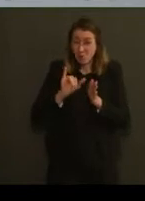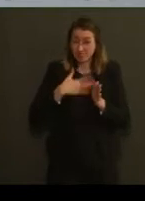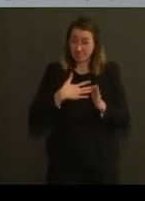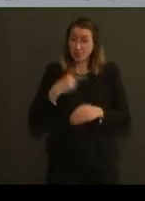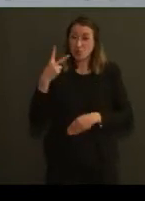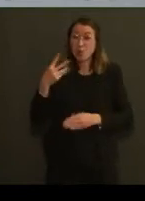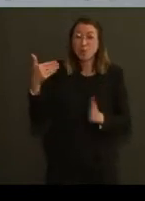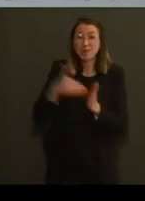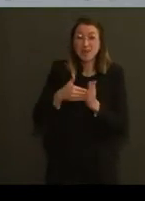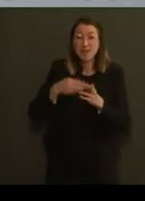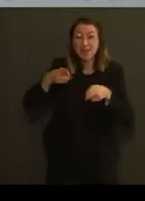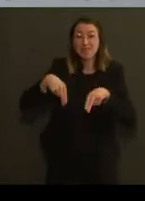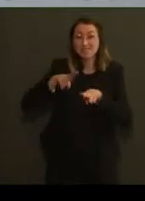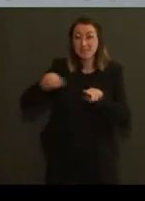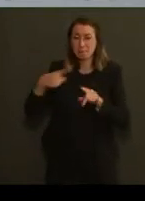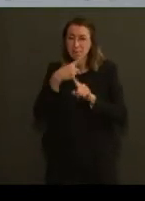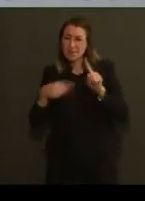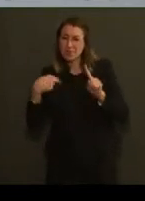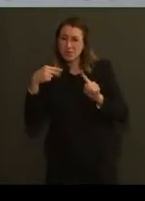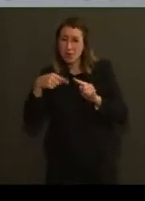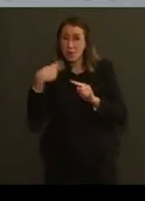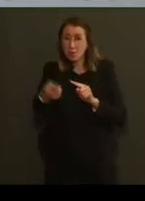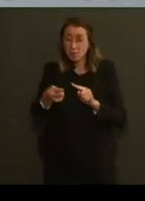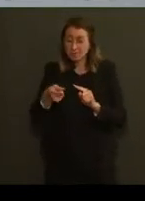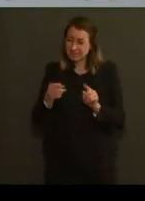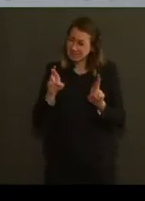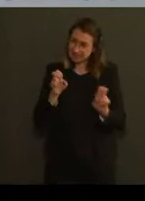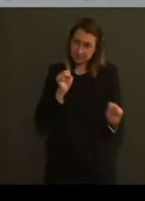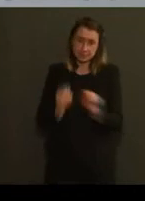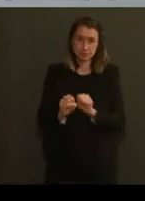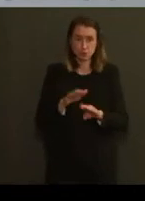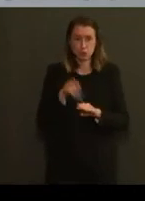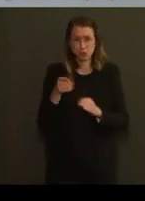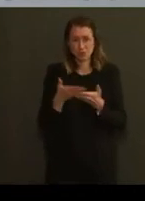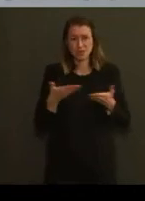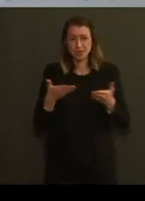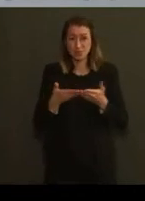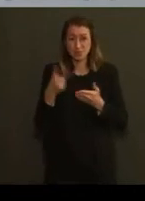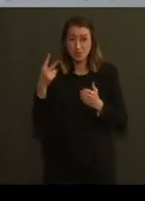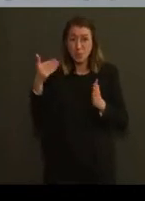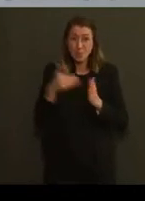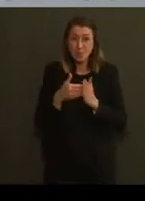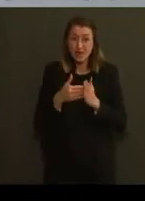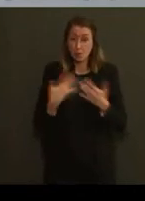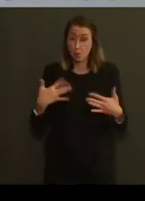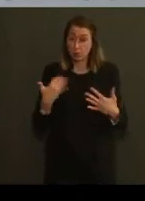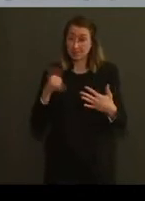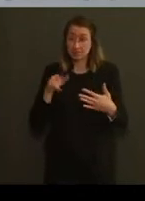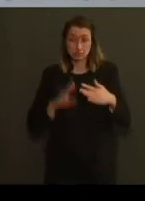parce que si on l'atteignait, on serait là au niveau maximal du lit de soins intensifs qui sont prévus pour les patients